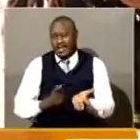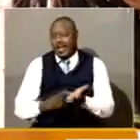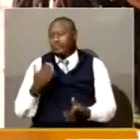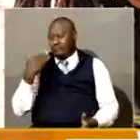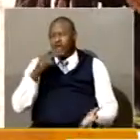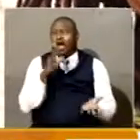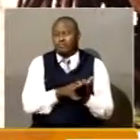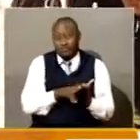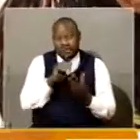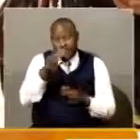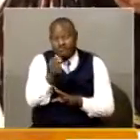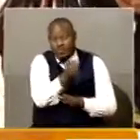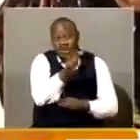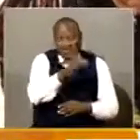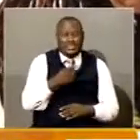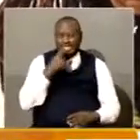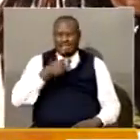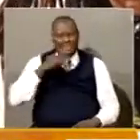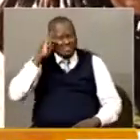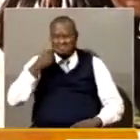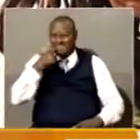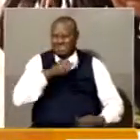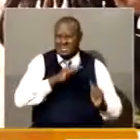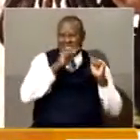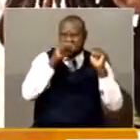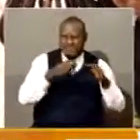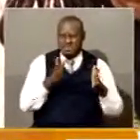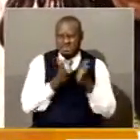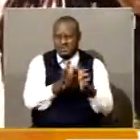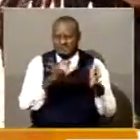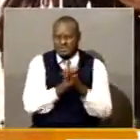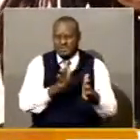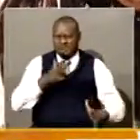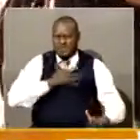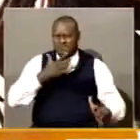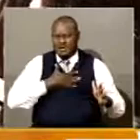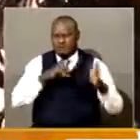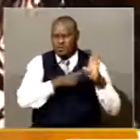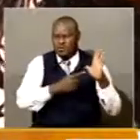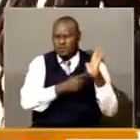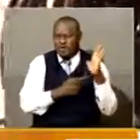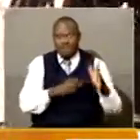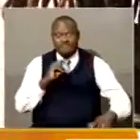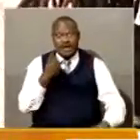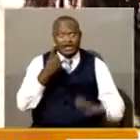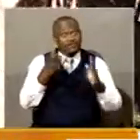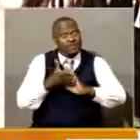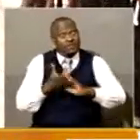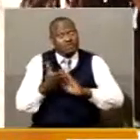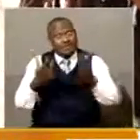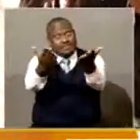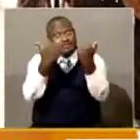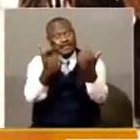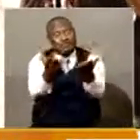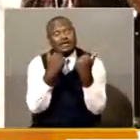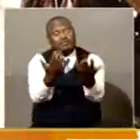ayina ekizibu ku mutwe nagaye kanzijemba we endowooza zange mbagambe ekisoka nti banguwe banguweko batwanguyize